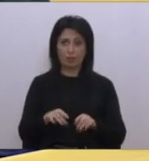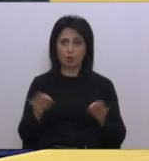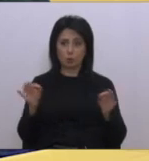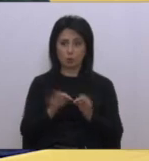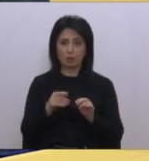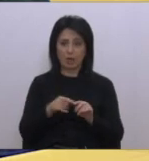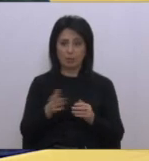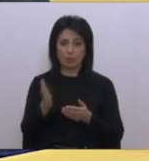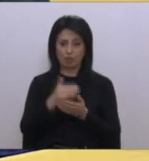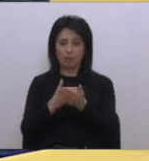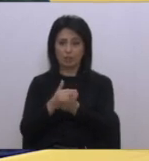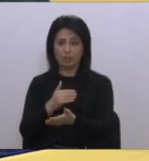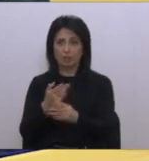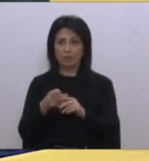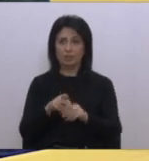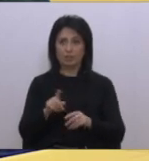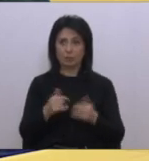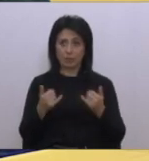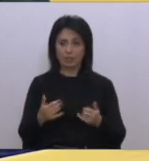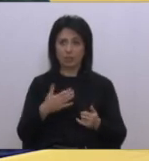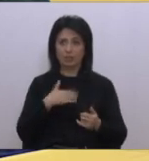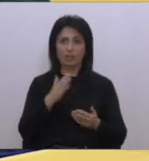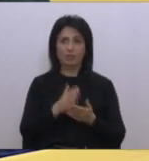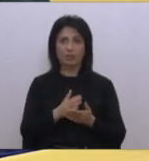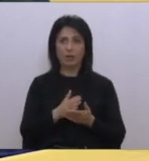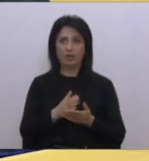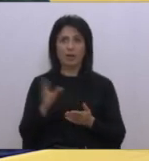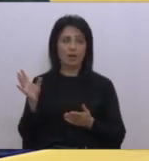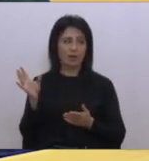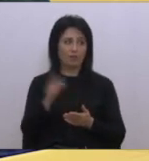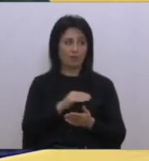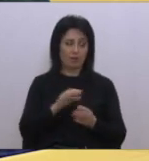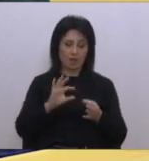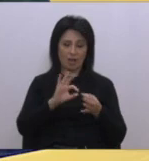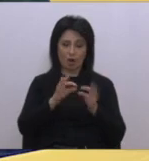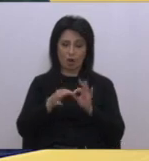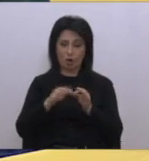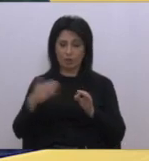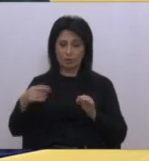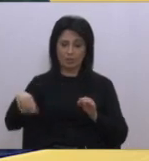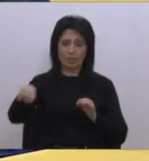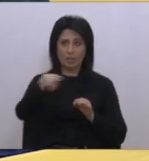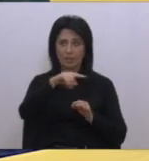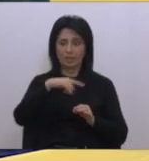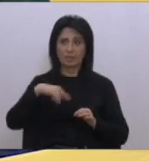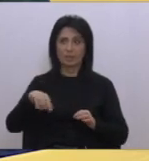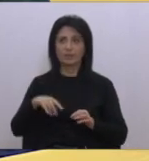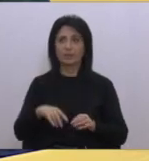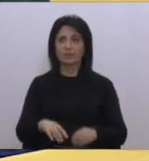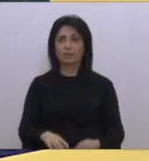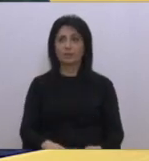ზუსტად ამისი შედეგი არის ეს, რომ დღეს ჩვენ გვაქვს ყველა რგოლის მხრიდან, ხელისუფლების ყველა რგოლის